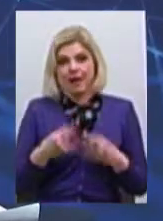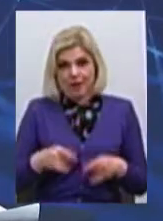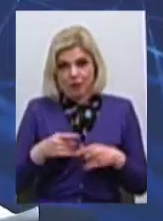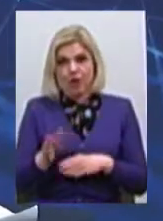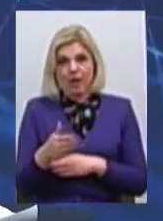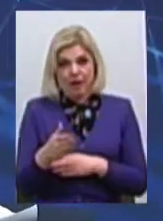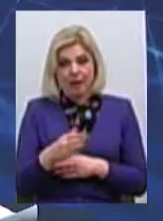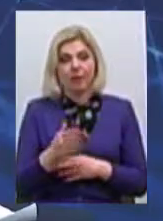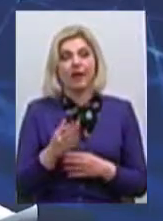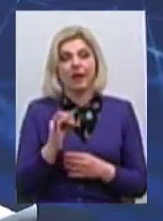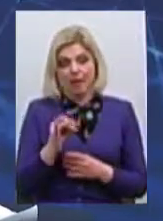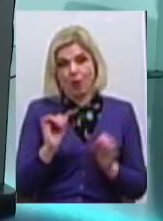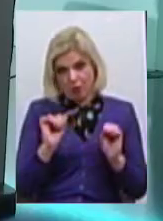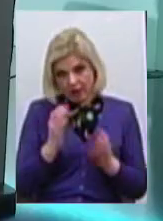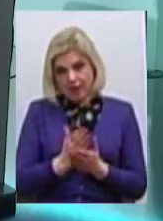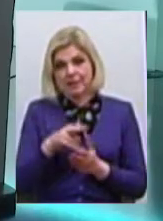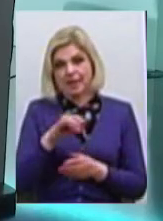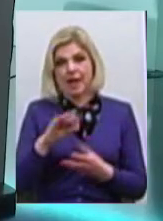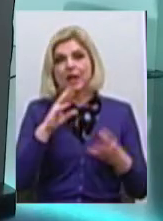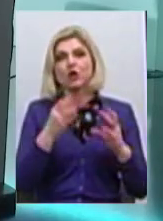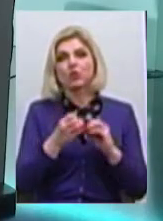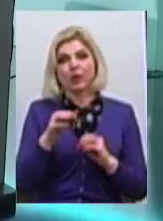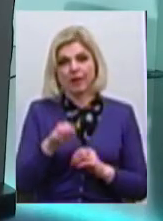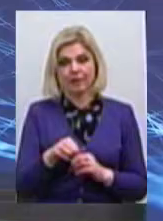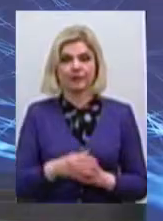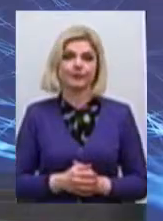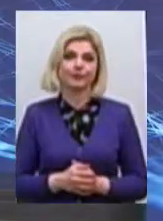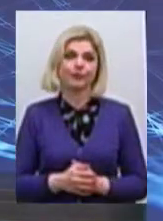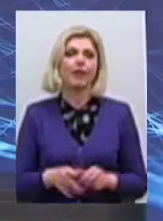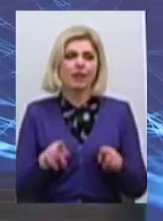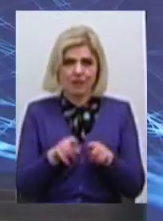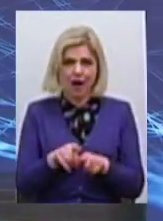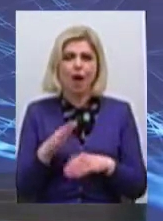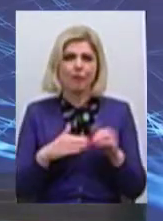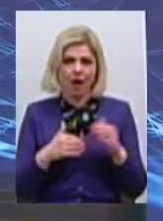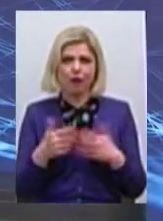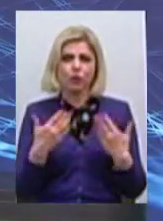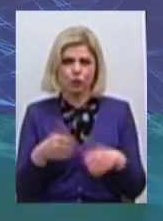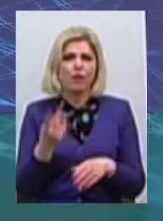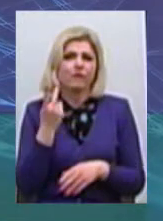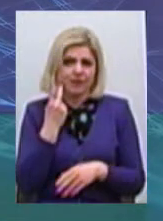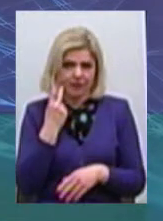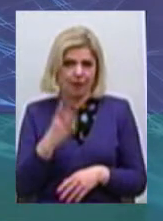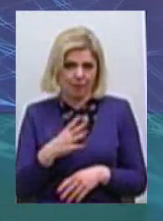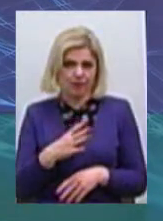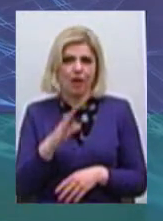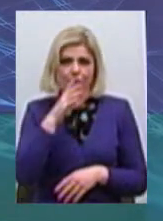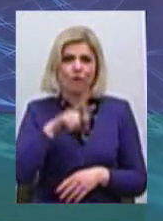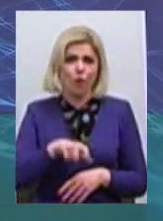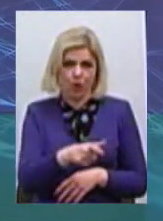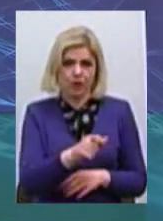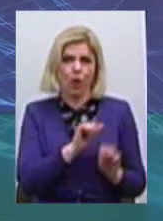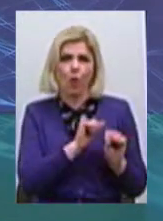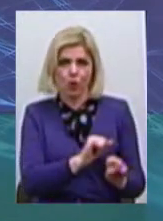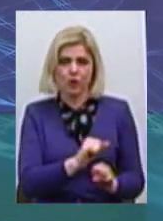можете озвучити результати? Знову про результати. Така практика взагалі існувала завжди в органах рибоохорони. Ще